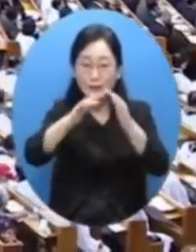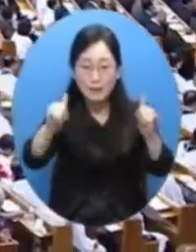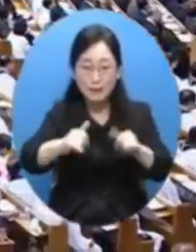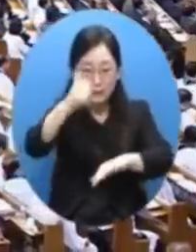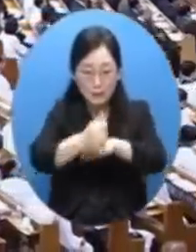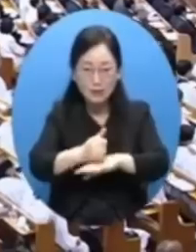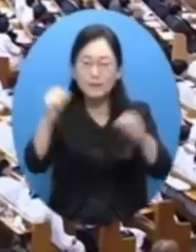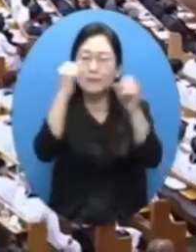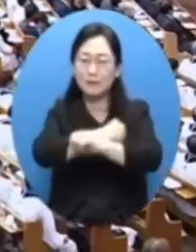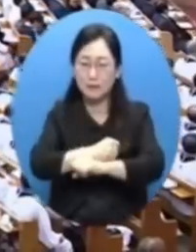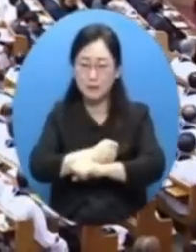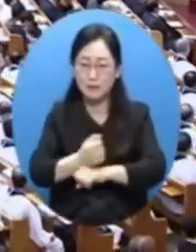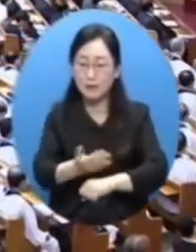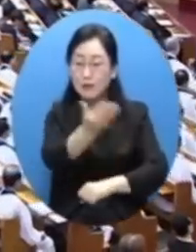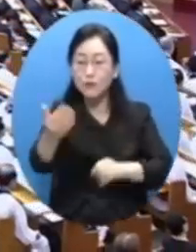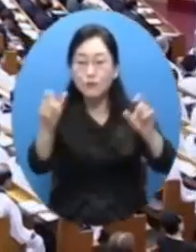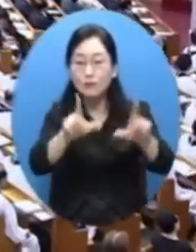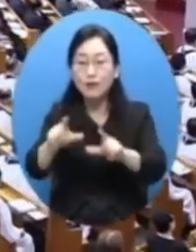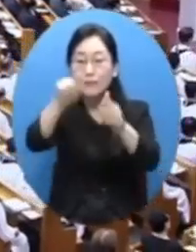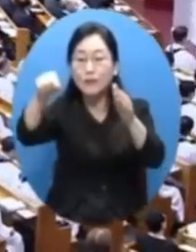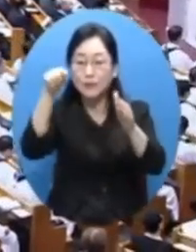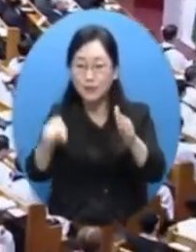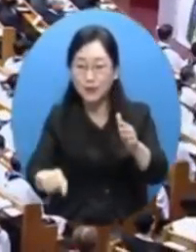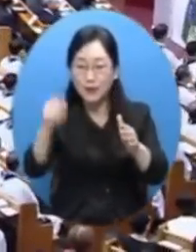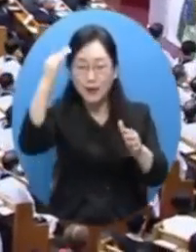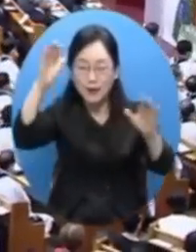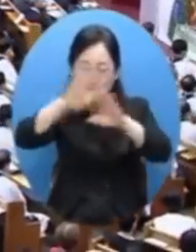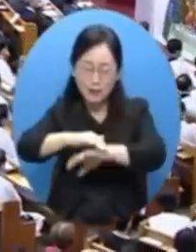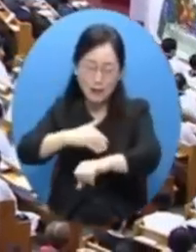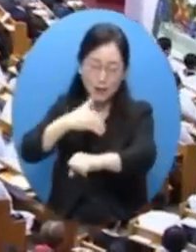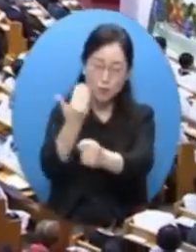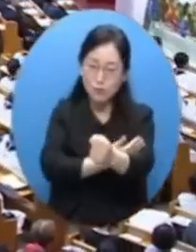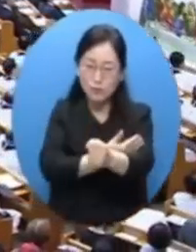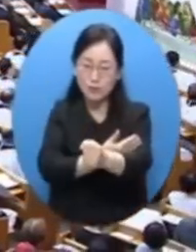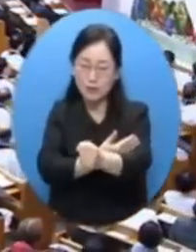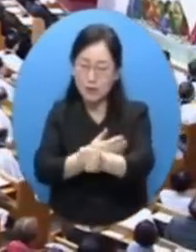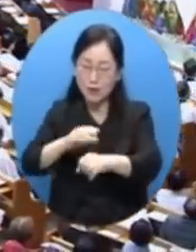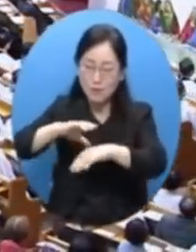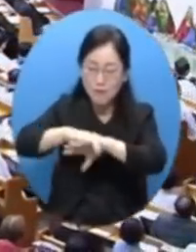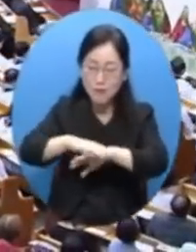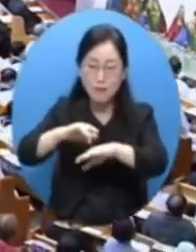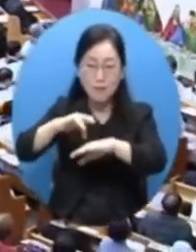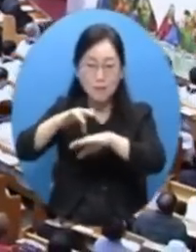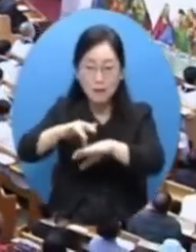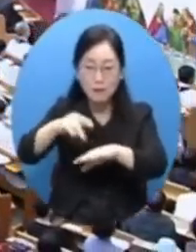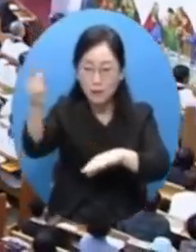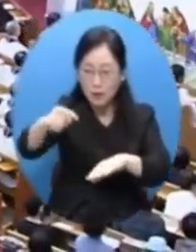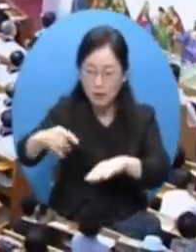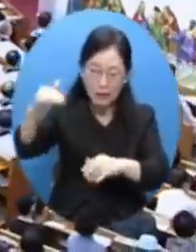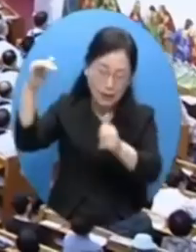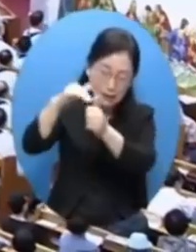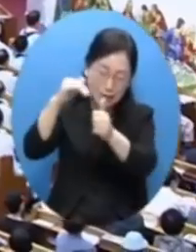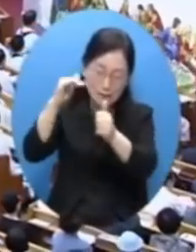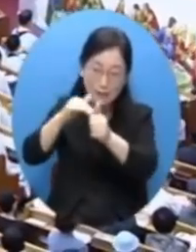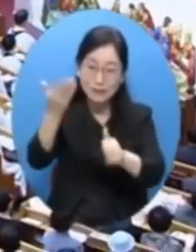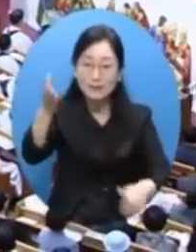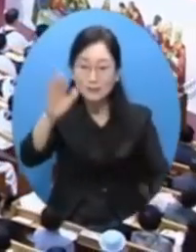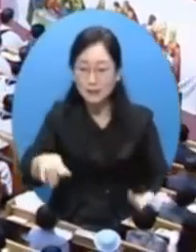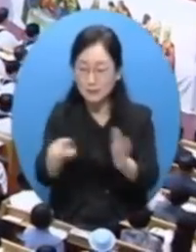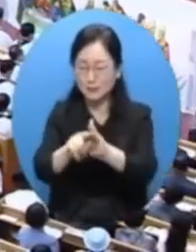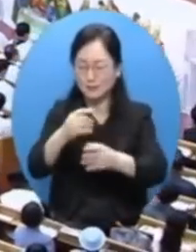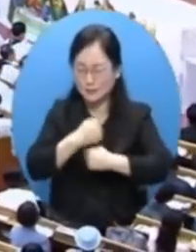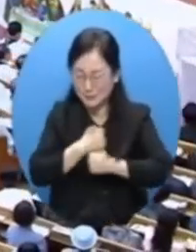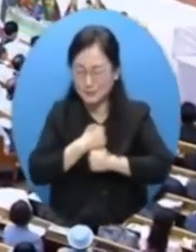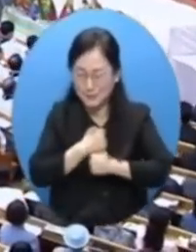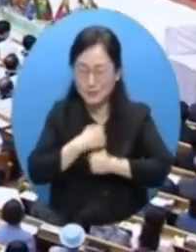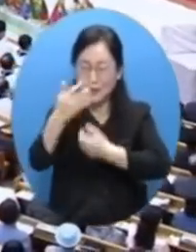것입니다. 여러분 삶 가운데 흑암의 권세들이 찾아와서 여러 가지로 괴롭히고 힘들게 하는 일이 있다고 할지라도 믿음을 지키고